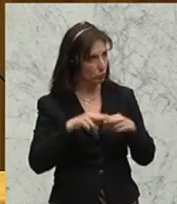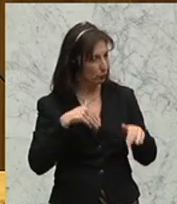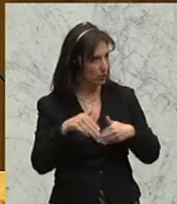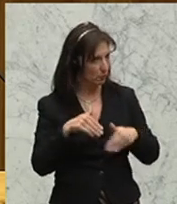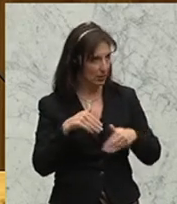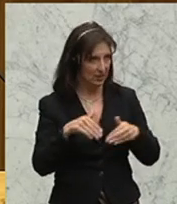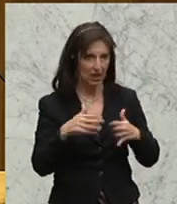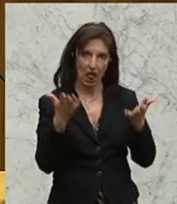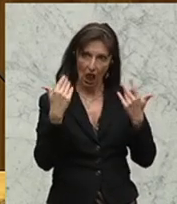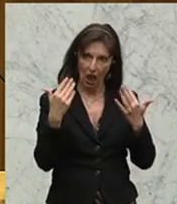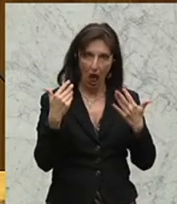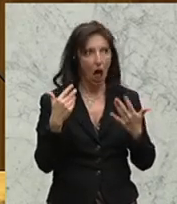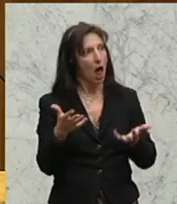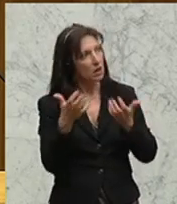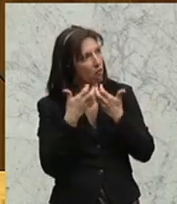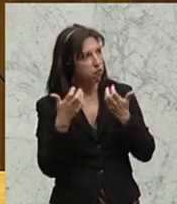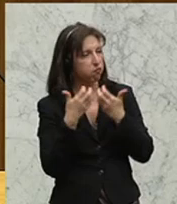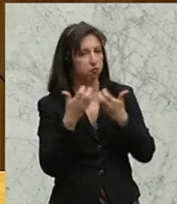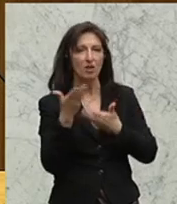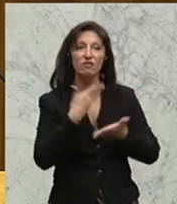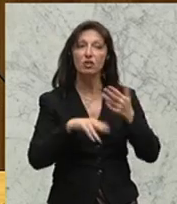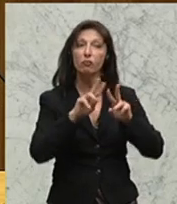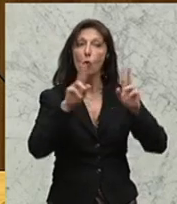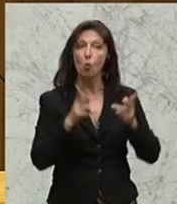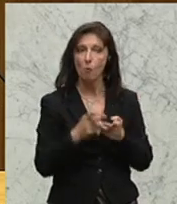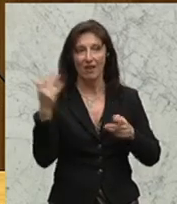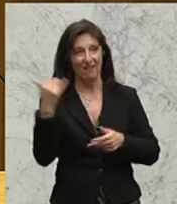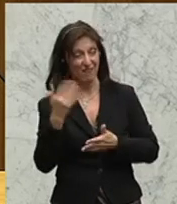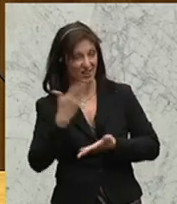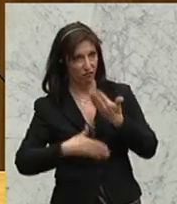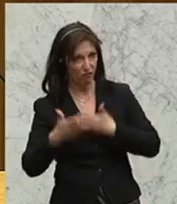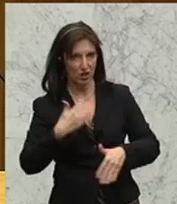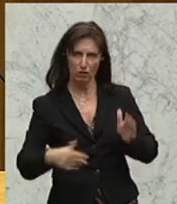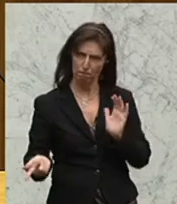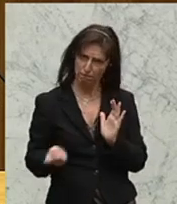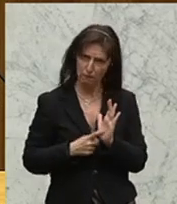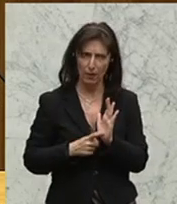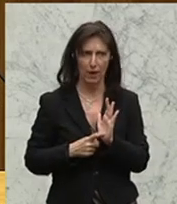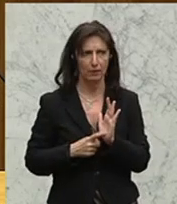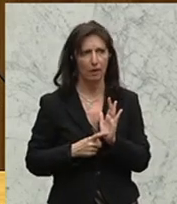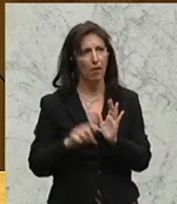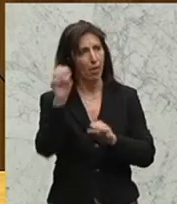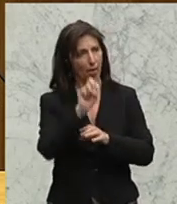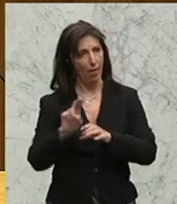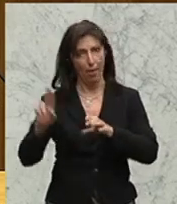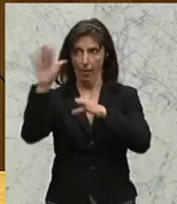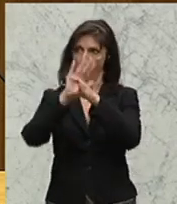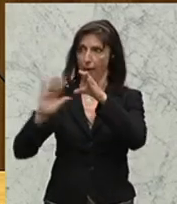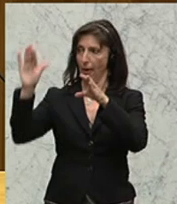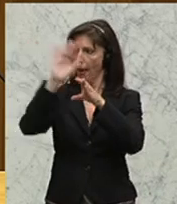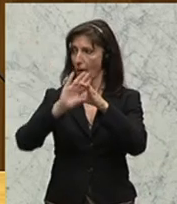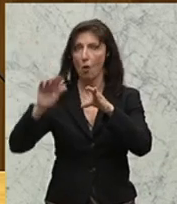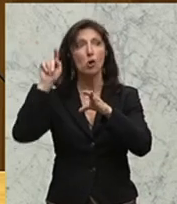Bundesminister für Land- und Forstwirtschaft, Umwelt- und Wasserwirtschaft, wird aufgefordert, sich auf europäischer Ebene für ein Verbot